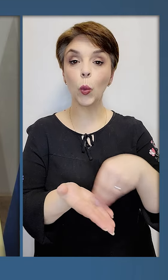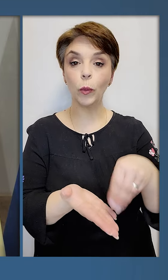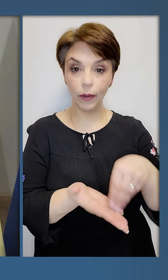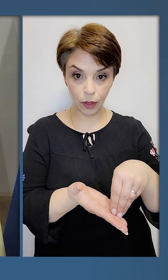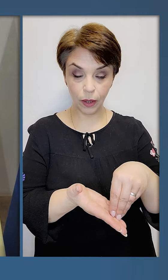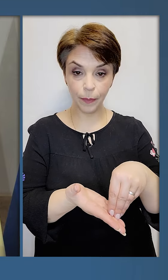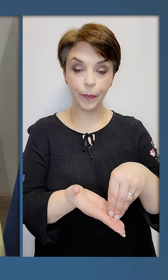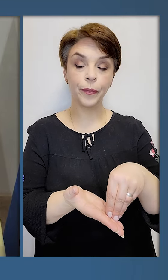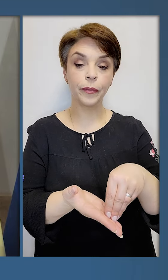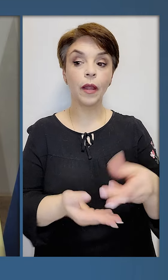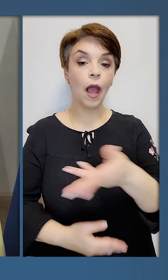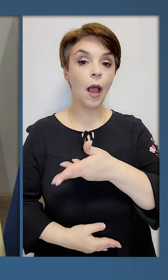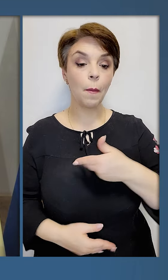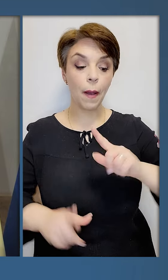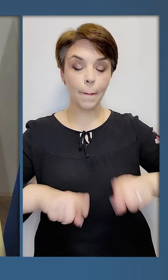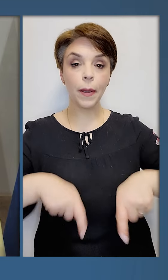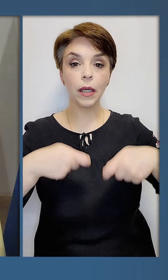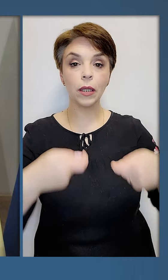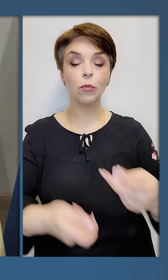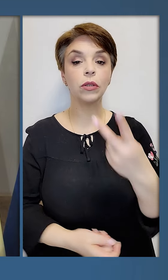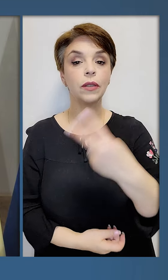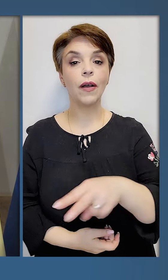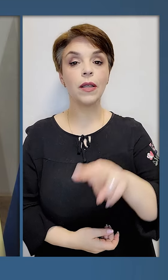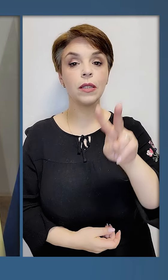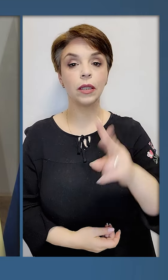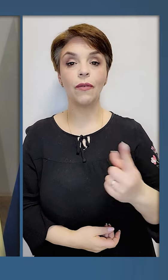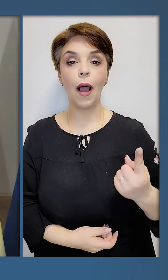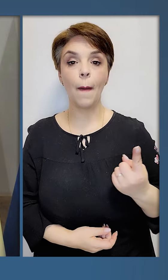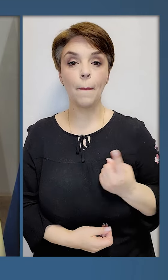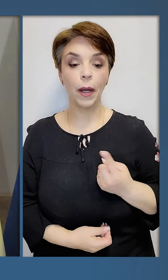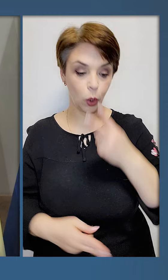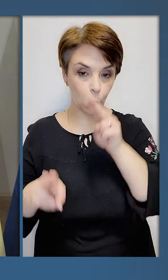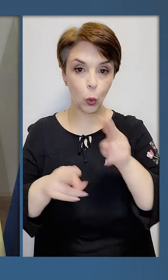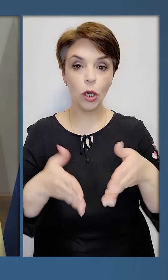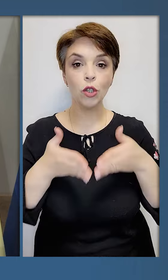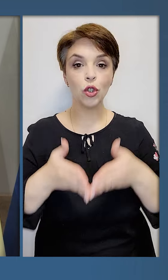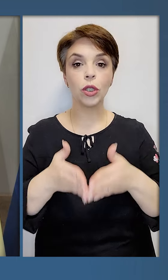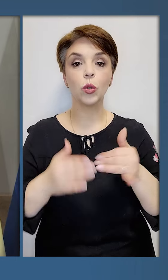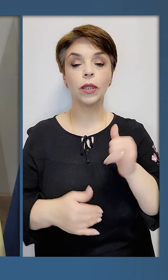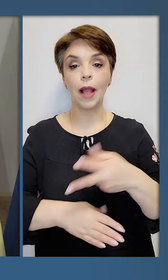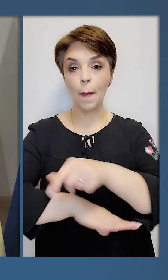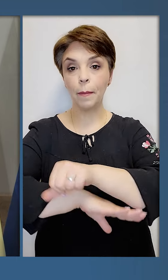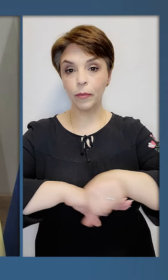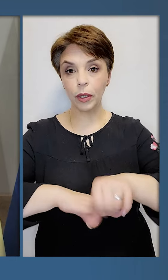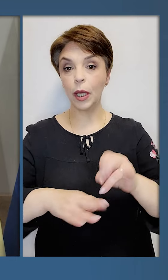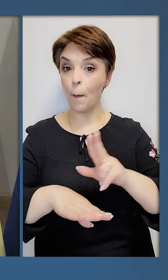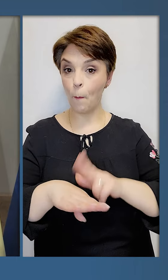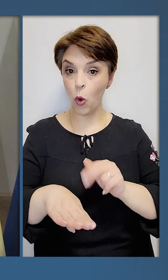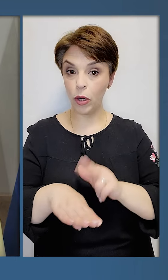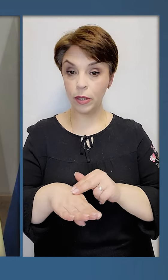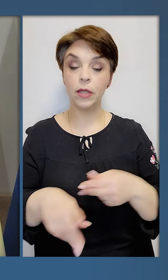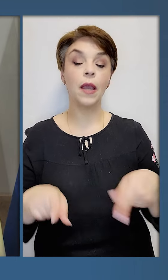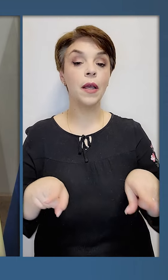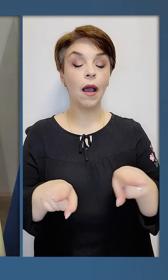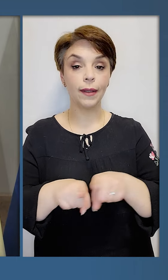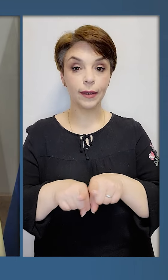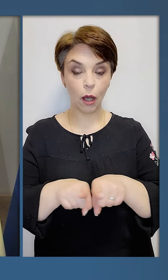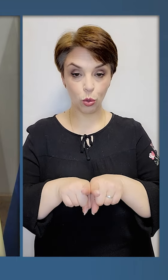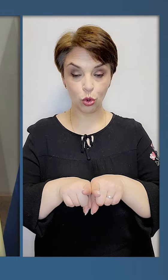закупівлі. Ми передамо 22 патрульних човни для ДПСУ та поліції, а також